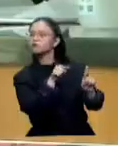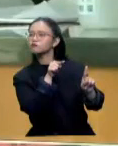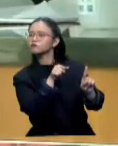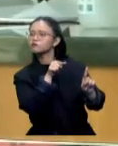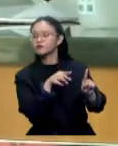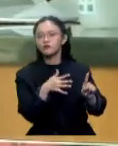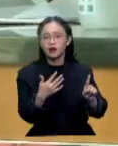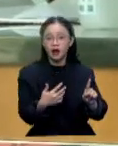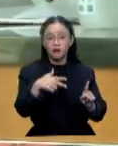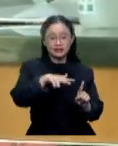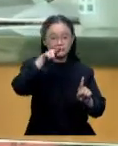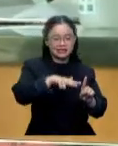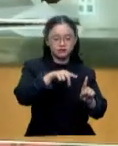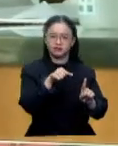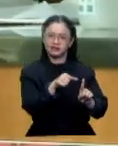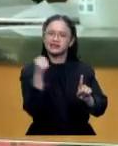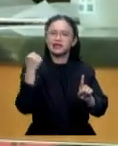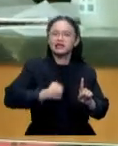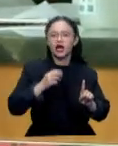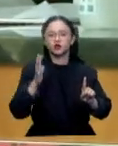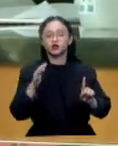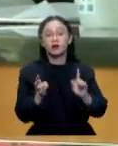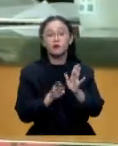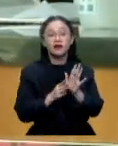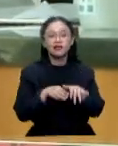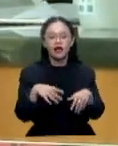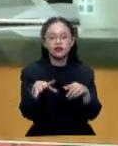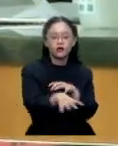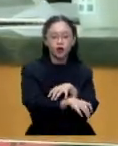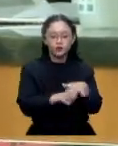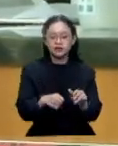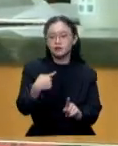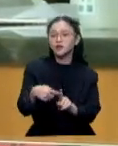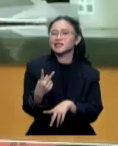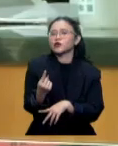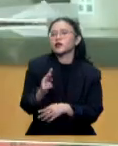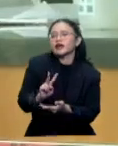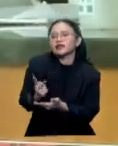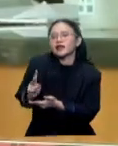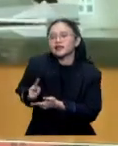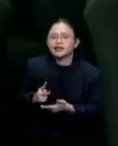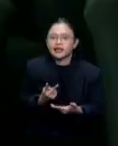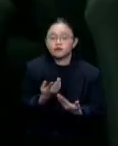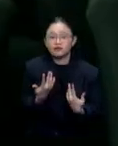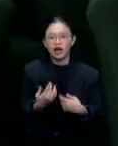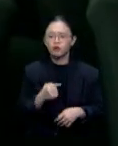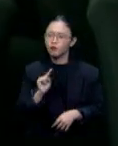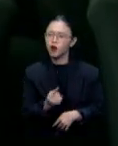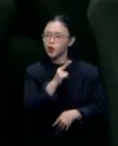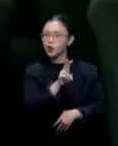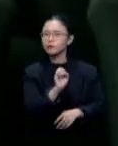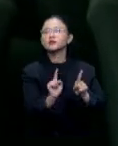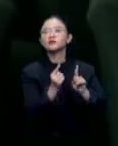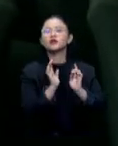juga telah menetapkan Rafael Alun Trisambodo sebagai tersangka dugaan gratifikasi. Gratifikasi diduga diterima Rafael sejak